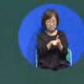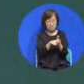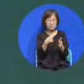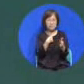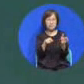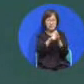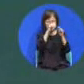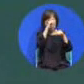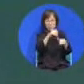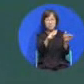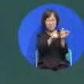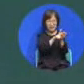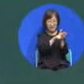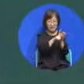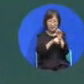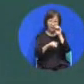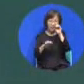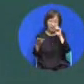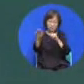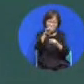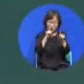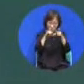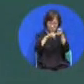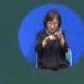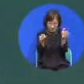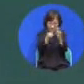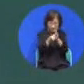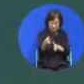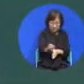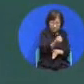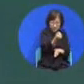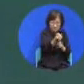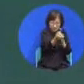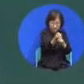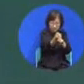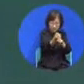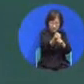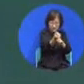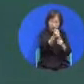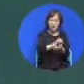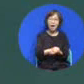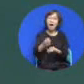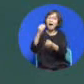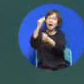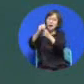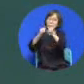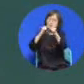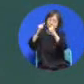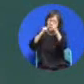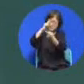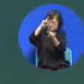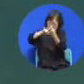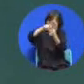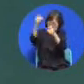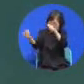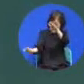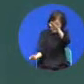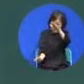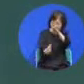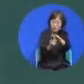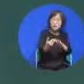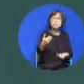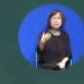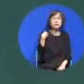말씀만 제대로 붙잡고 있으면 하나님께서 하나님의 뜻을 이루는 너희 천군이여. That's why all of you heavenly 그렇죠?